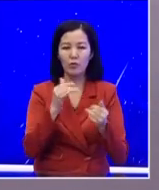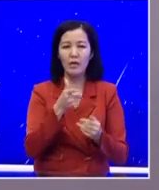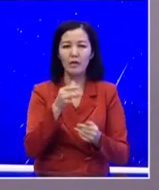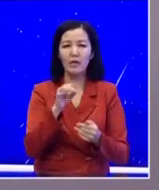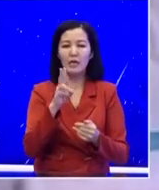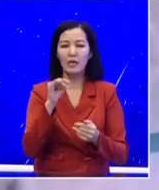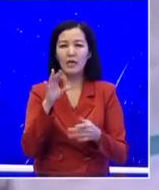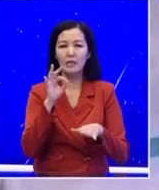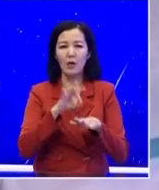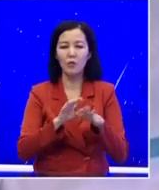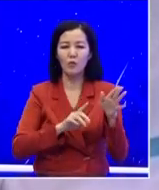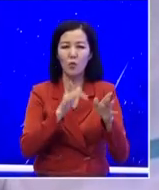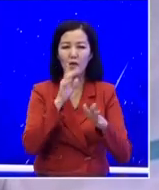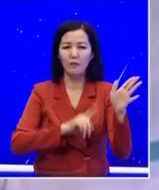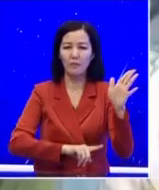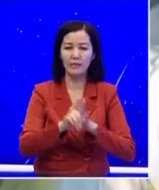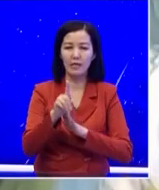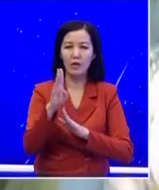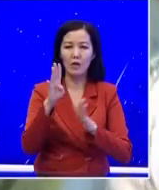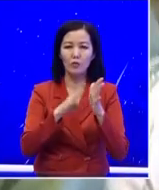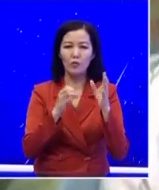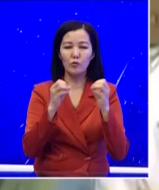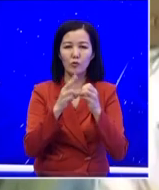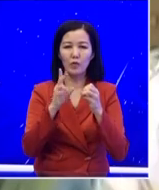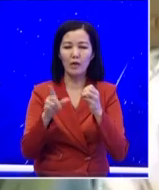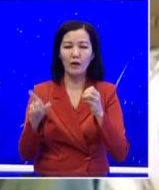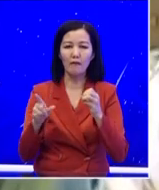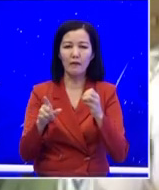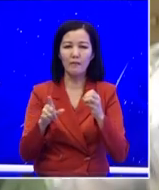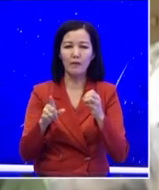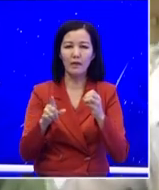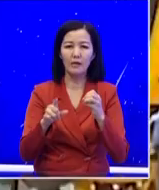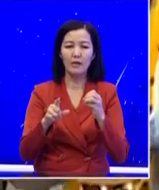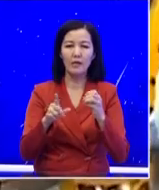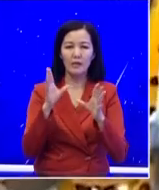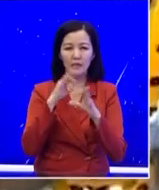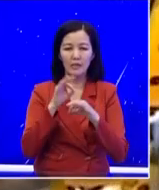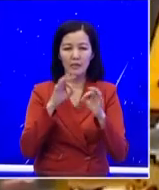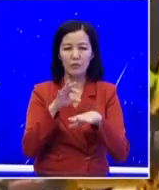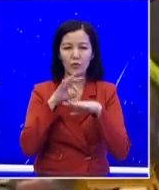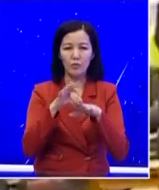дерт жайлаған уақыттан бері 912 адам коронавирусқа байланысты тестілеуден өткен.